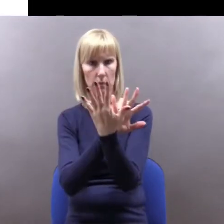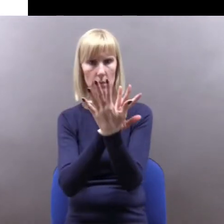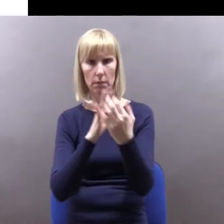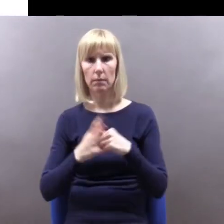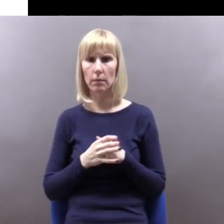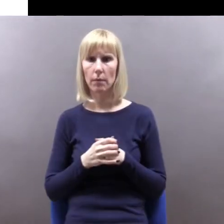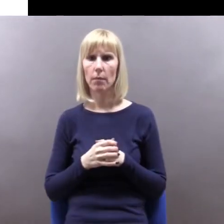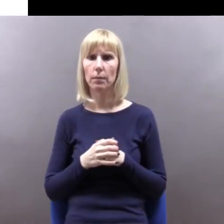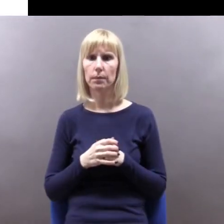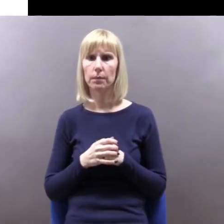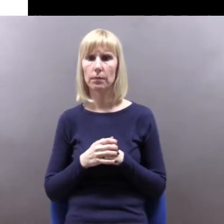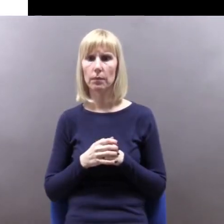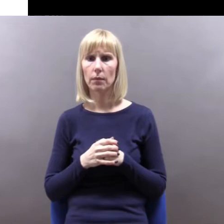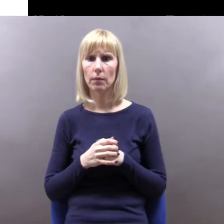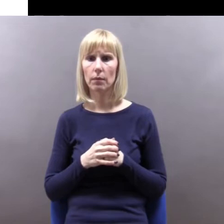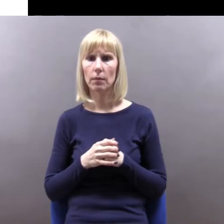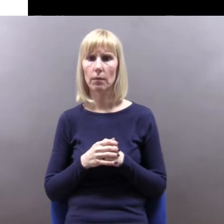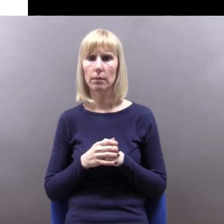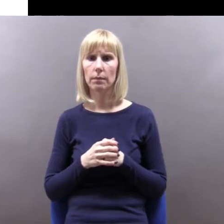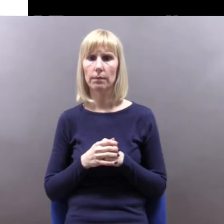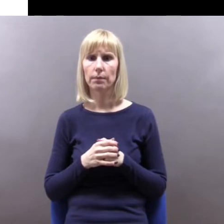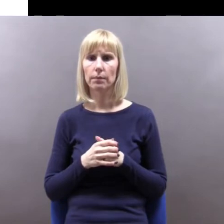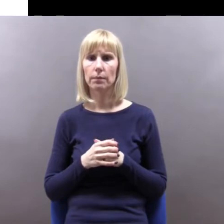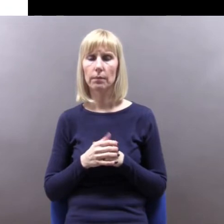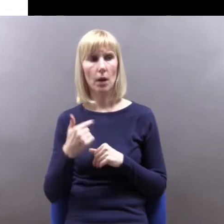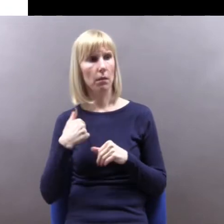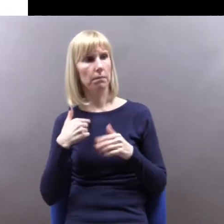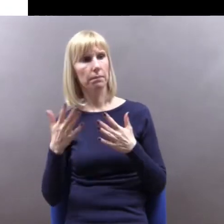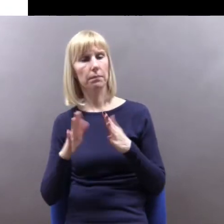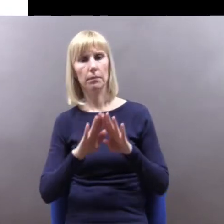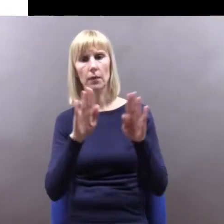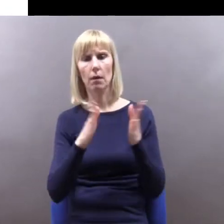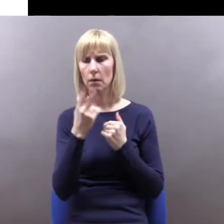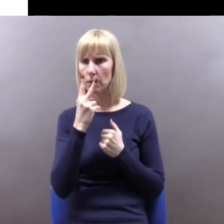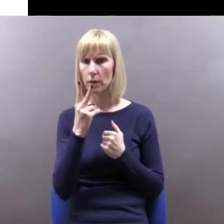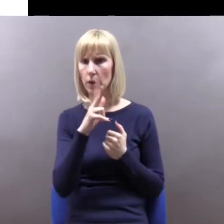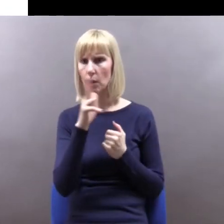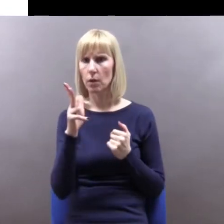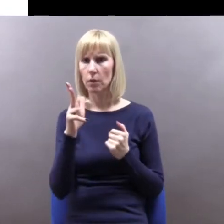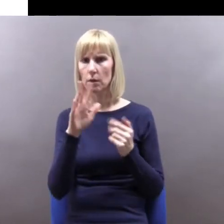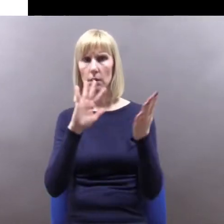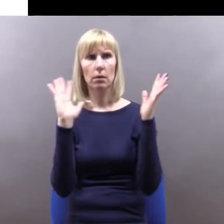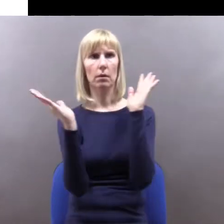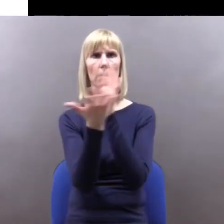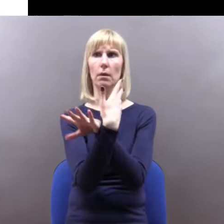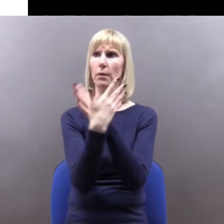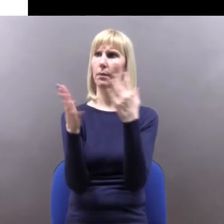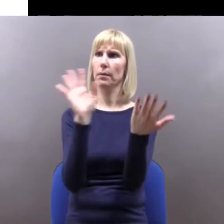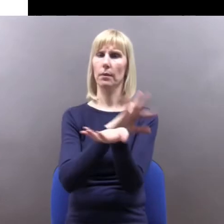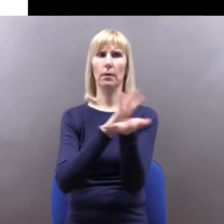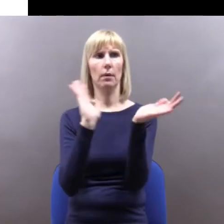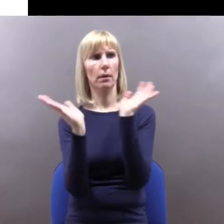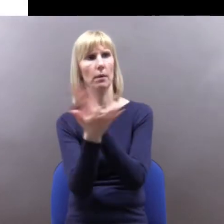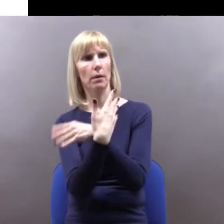mapą w jedną i w drugą stronę, szukając opisu danego piktogramu, więc to jest też takie moje doświadczenie,